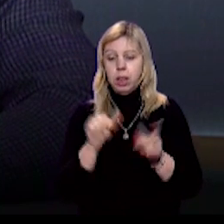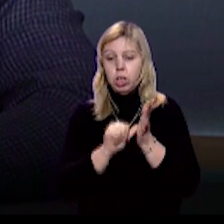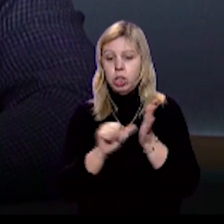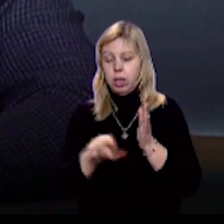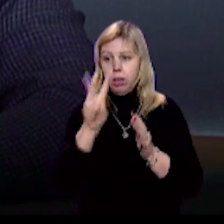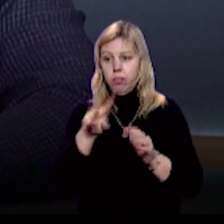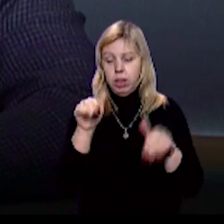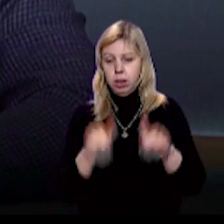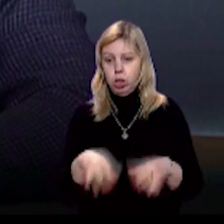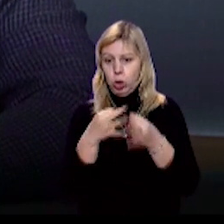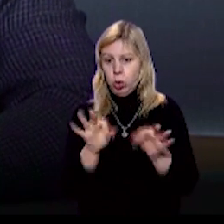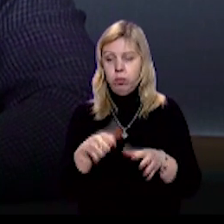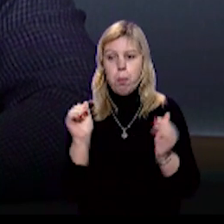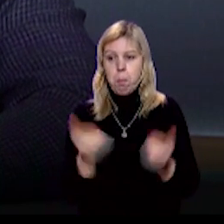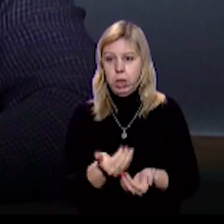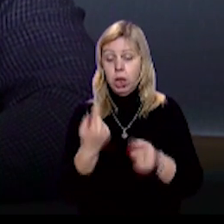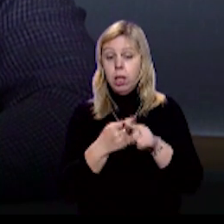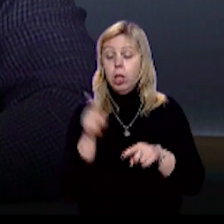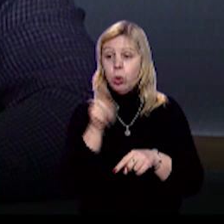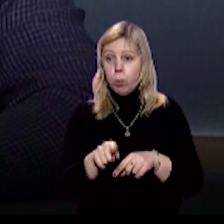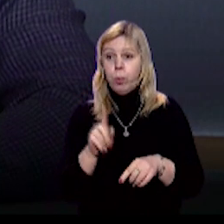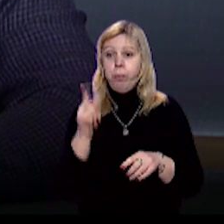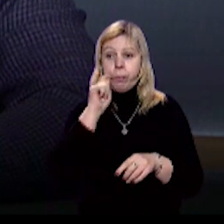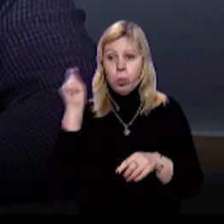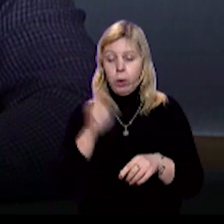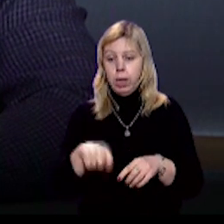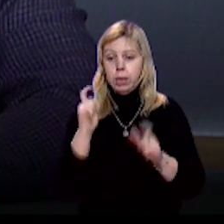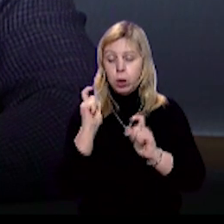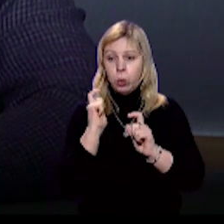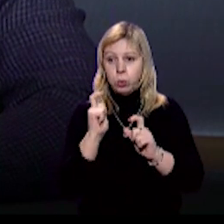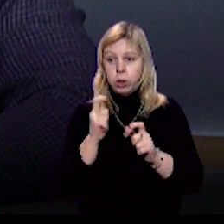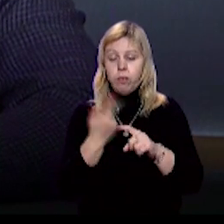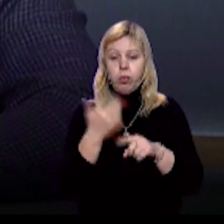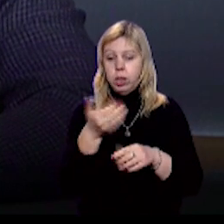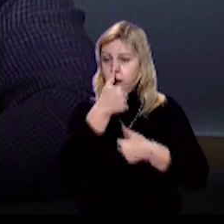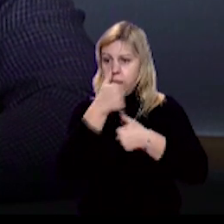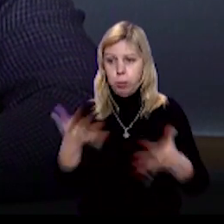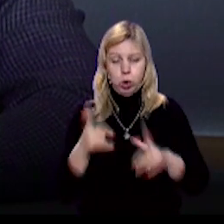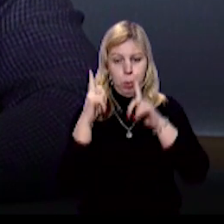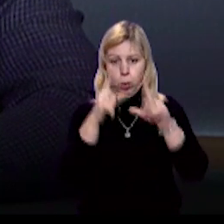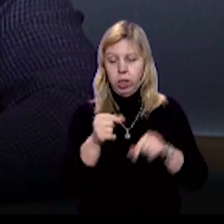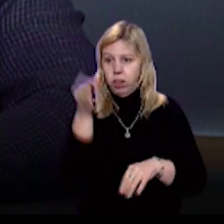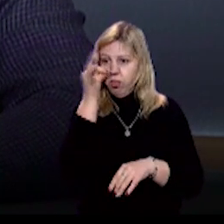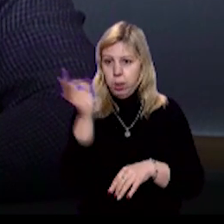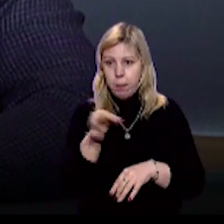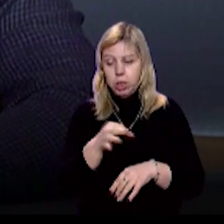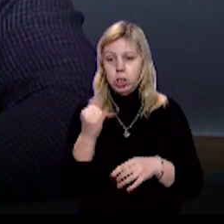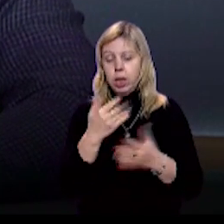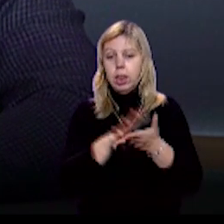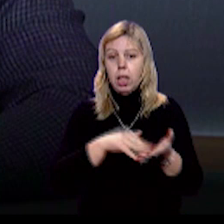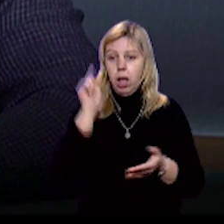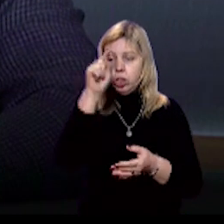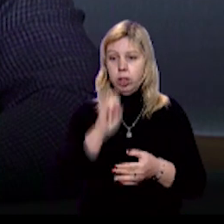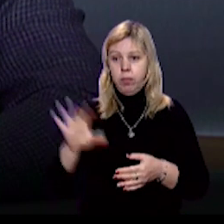62 тисячі дозволів менше. І тому українські перевізники, вони не можуть поїхати в Німеччину і туди далі